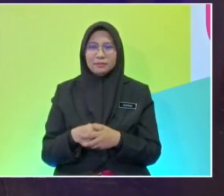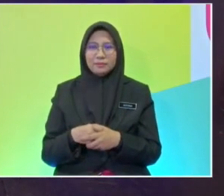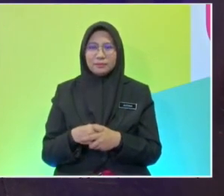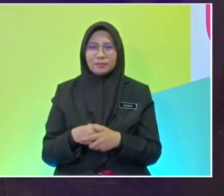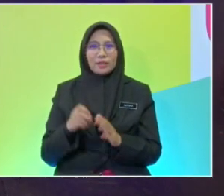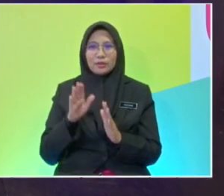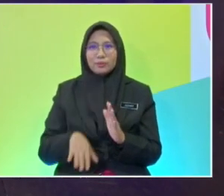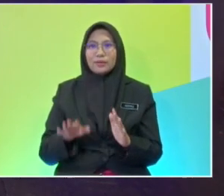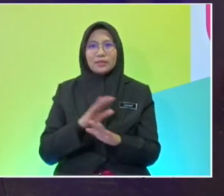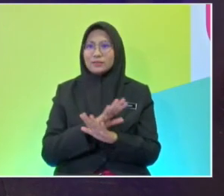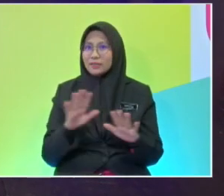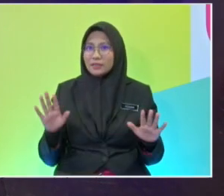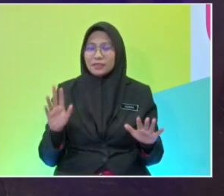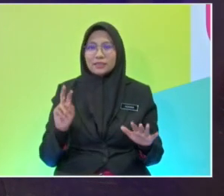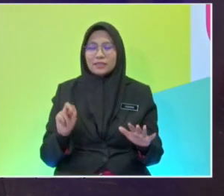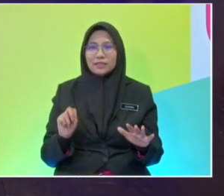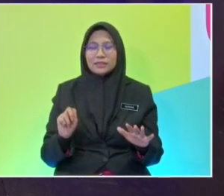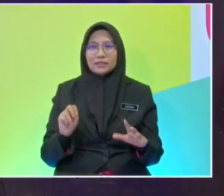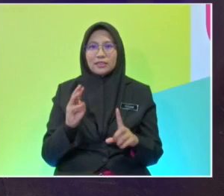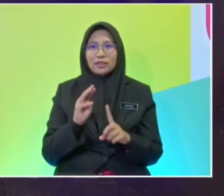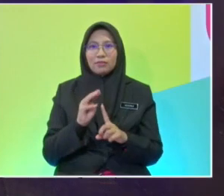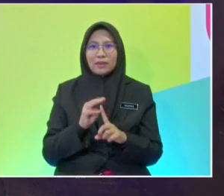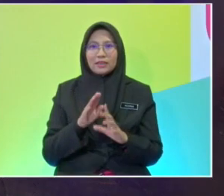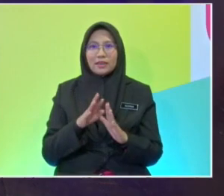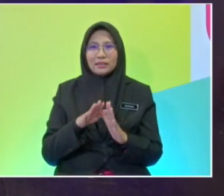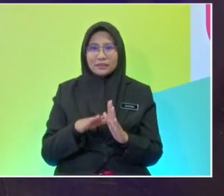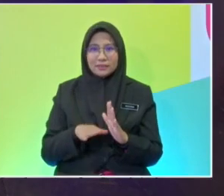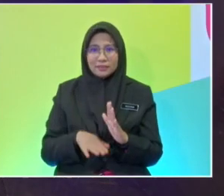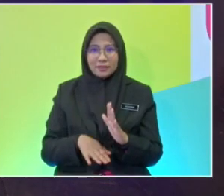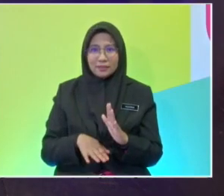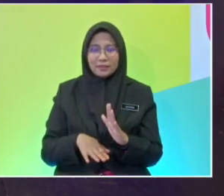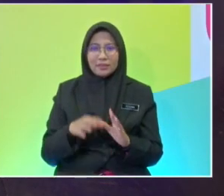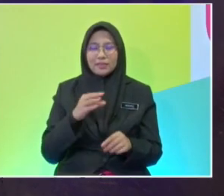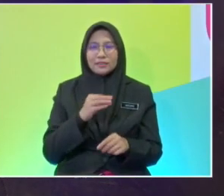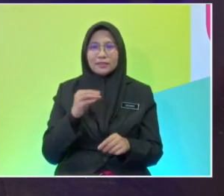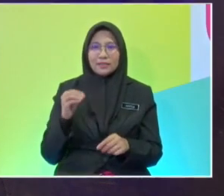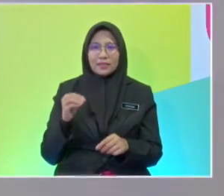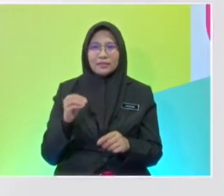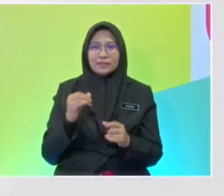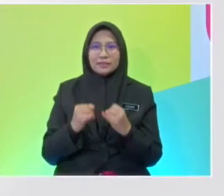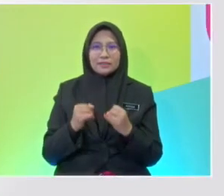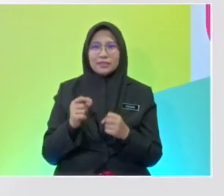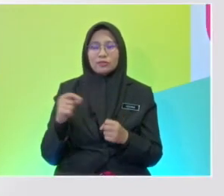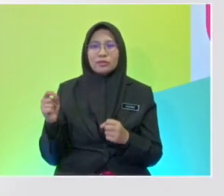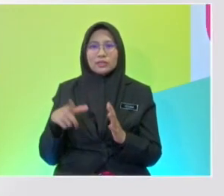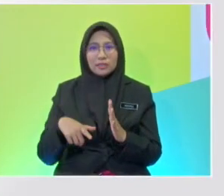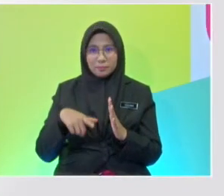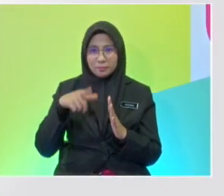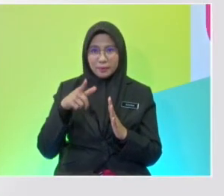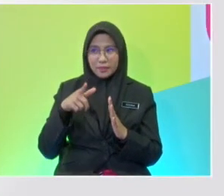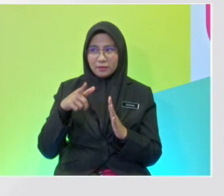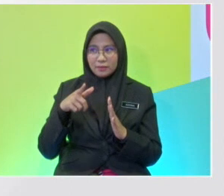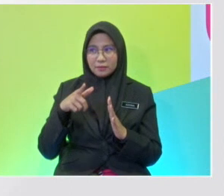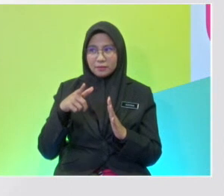highlight dan klik saya pergi ke 20 pada player objek dan teks klik menu ise keyfriend atau Klik